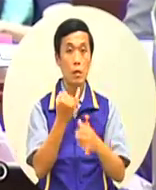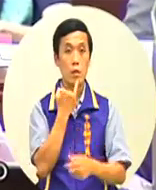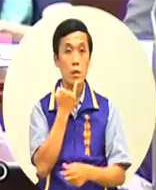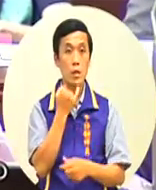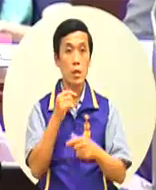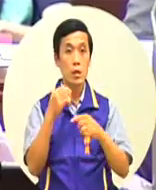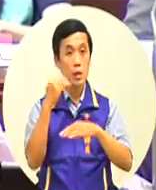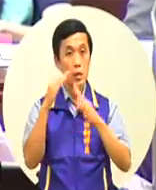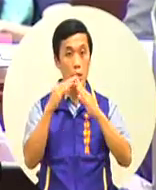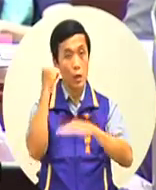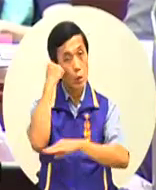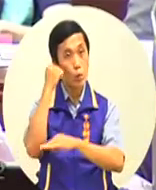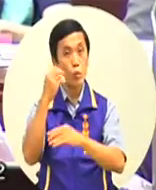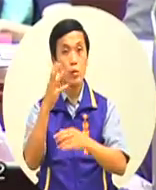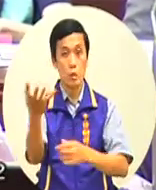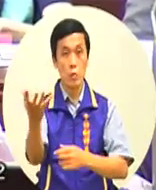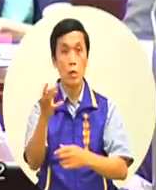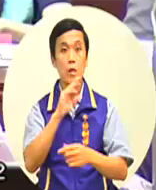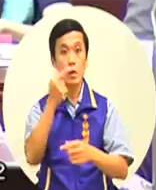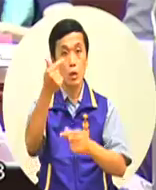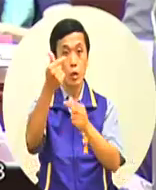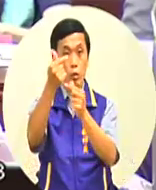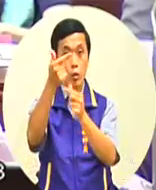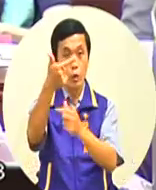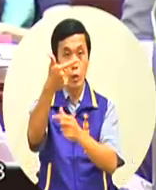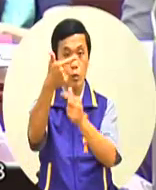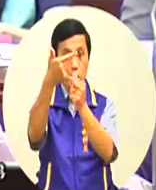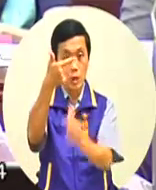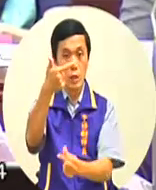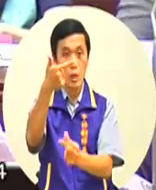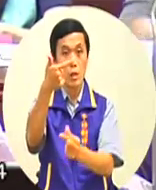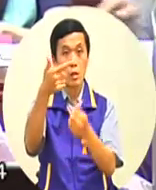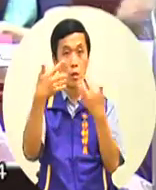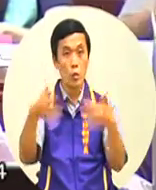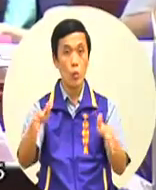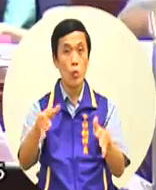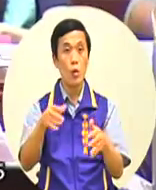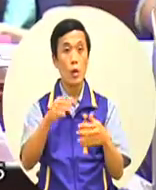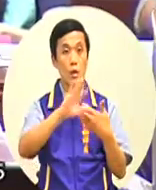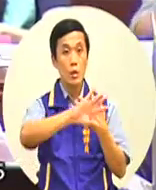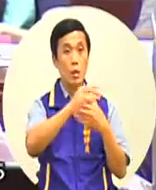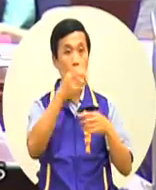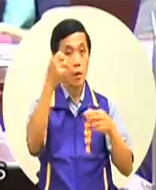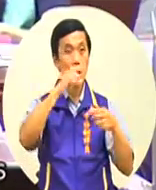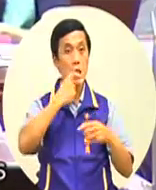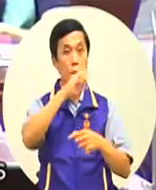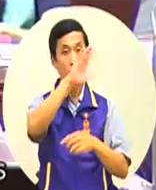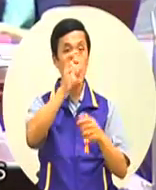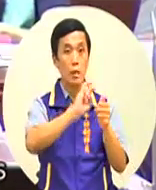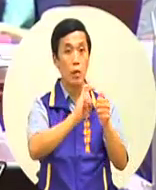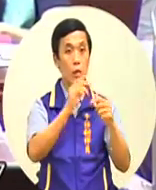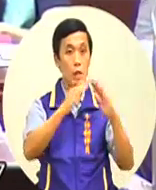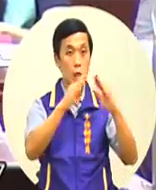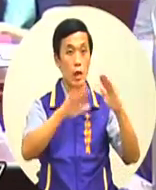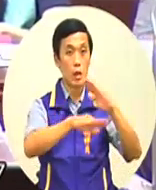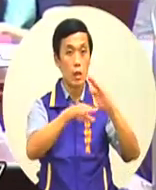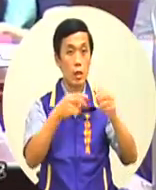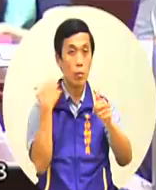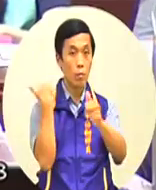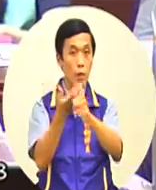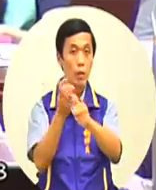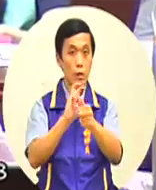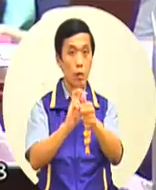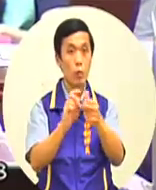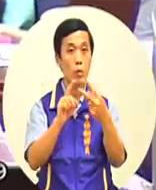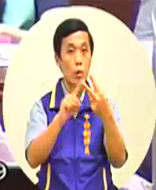居家服务是最大宗，有六亿多。那其他有日间照顾、家庭托顾、交通接送、失